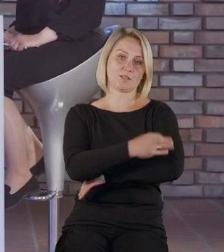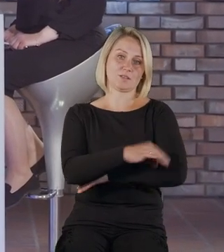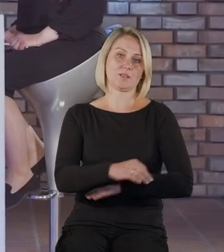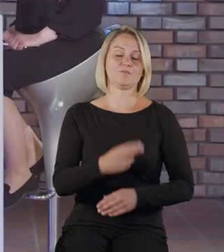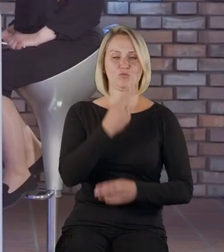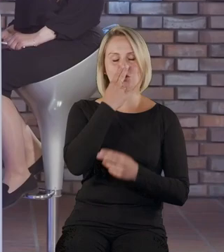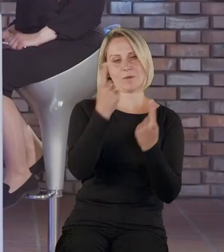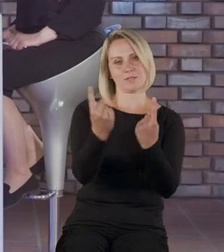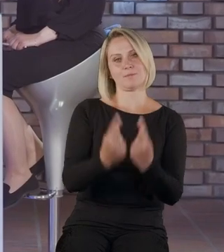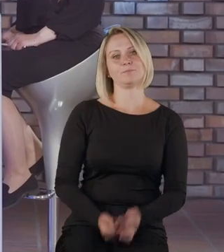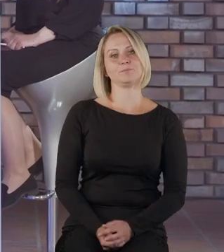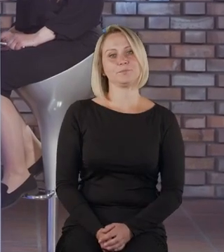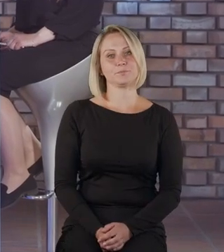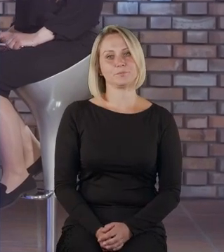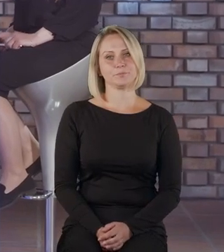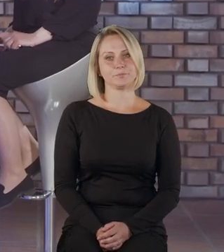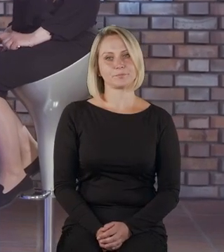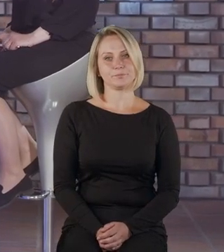Zresztą zobaczcie sami.